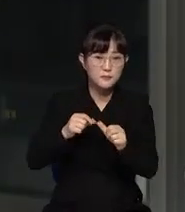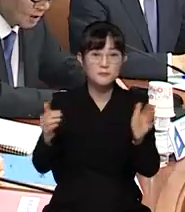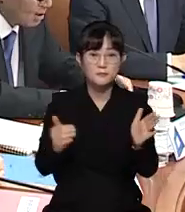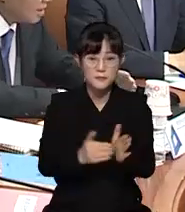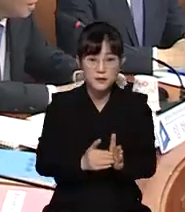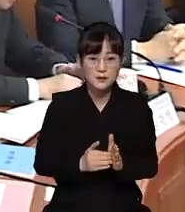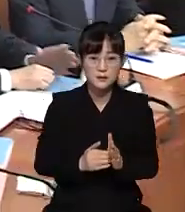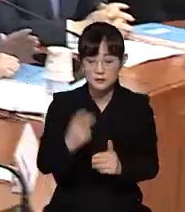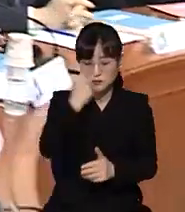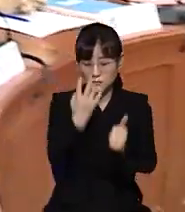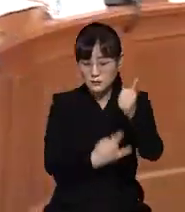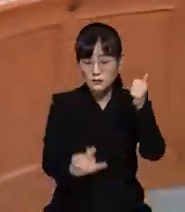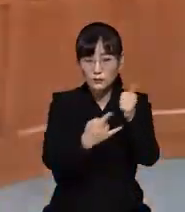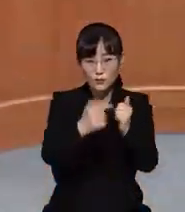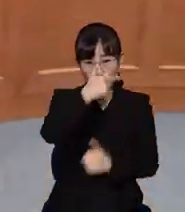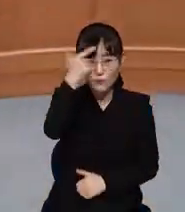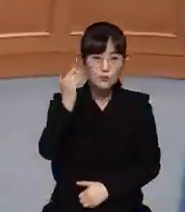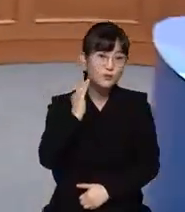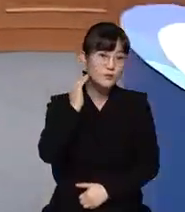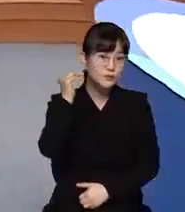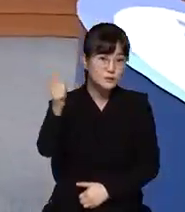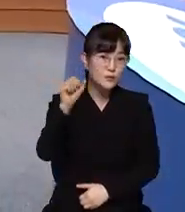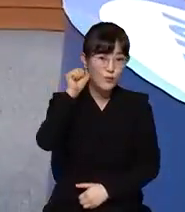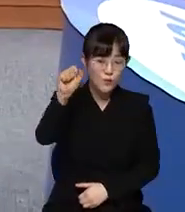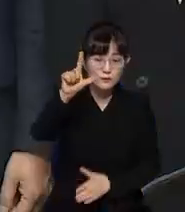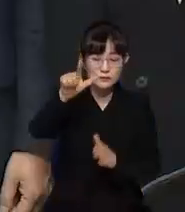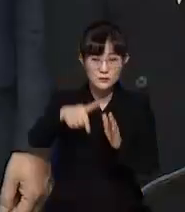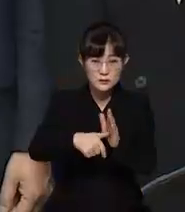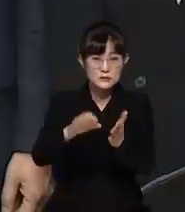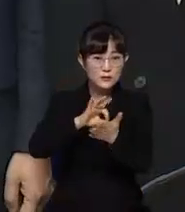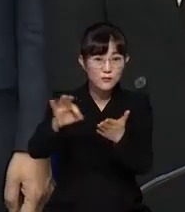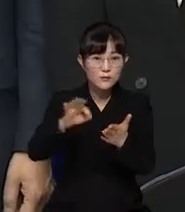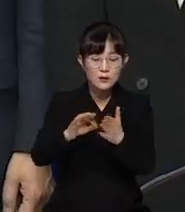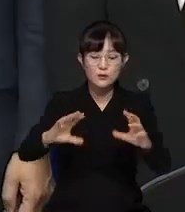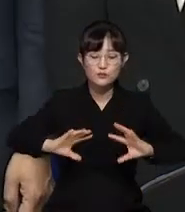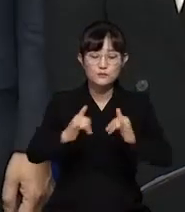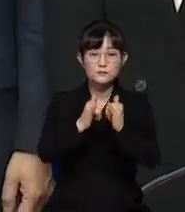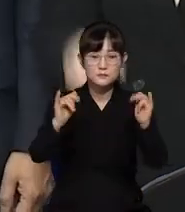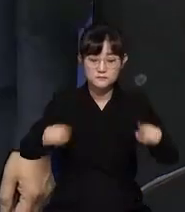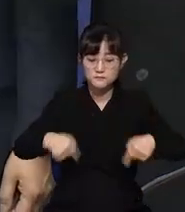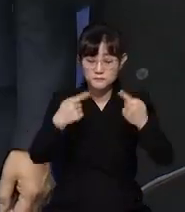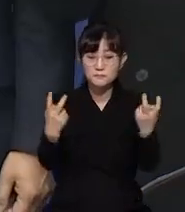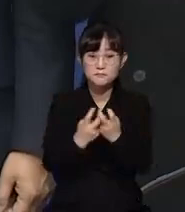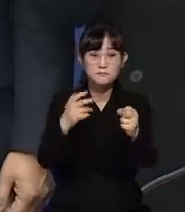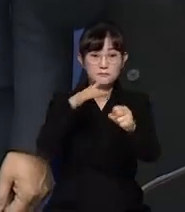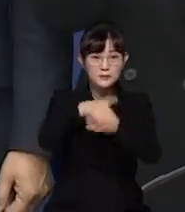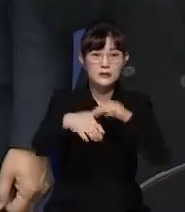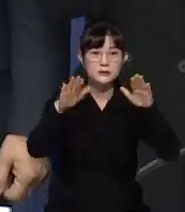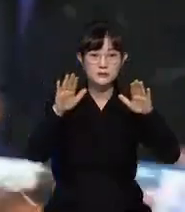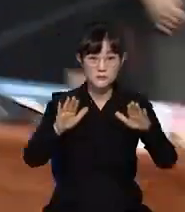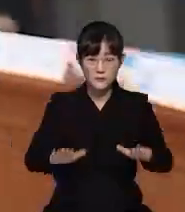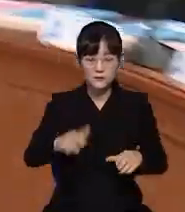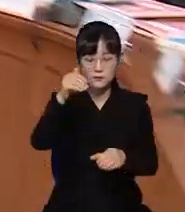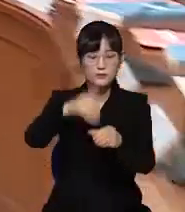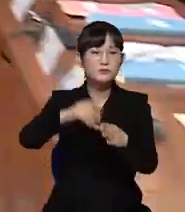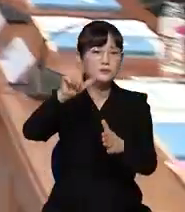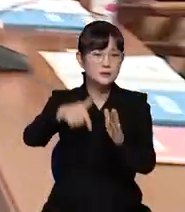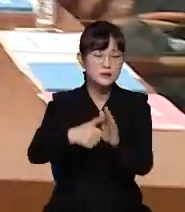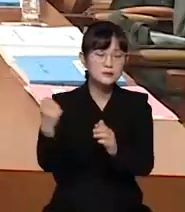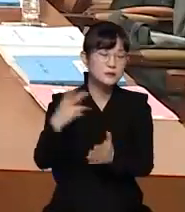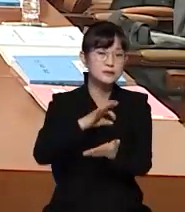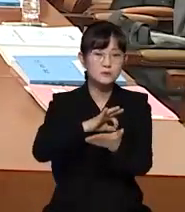공간이 노무현 전 대통령의 대선후보 경선때 운영했던 국민 참여 방식을 이번 총선에서 다시